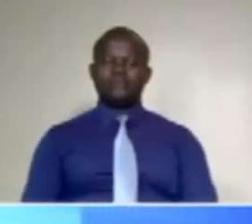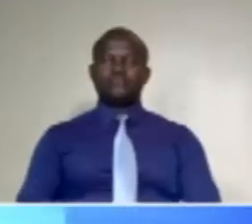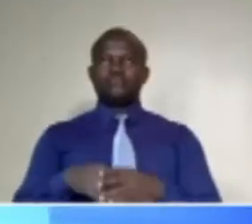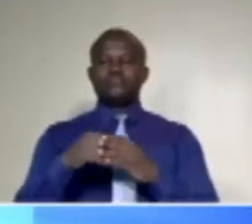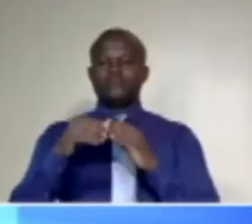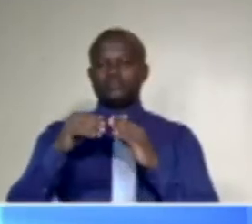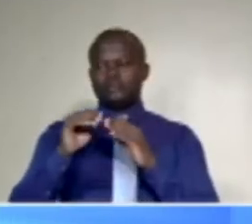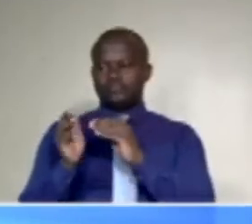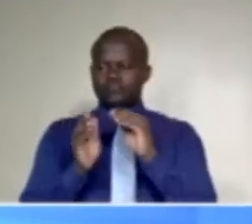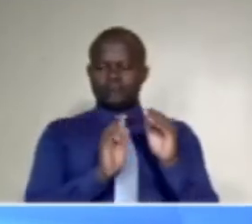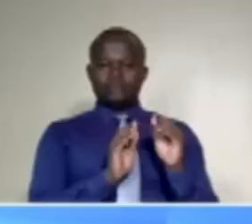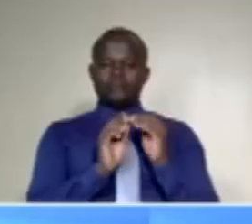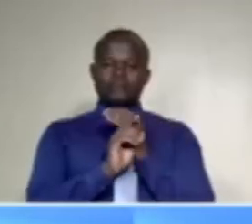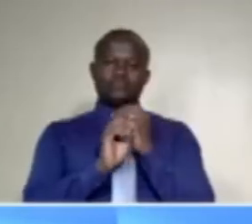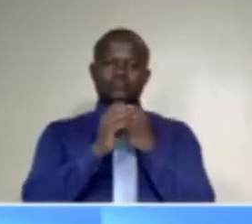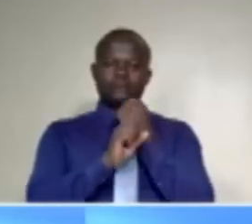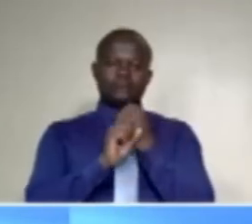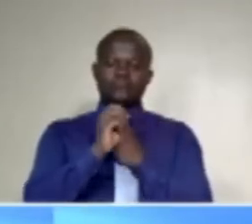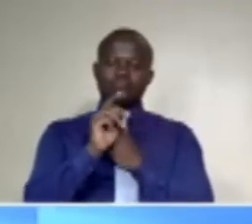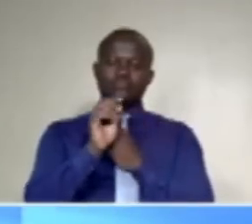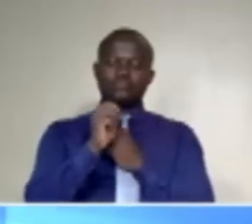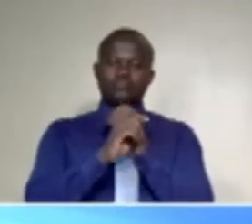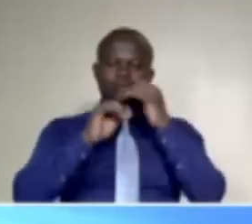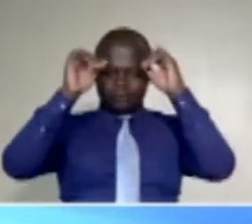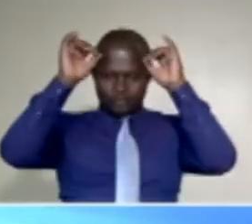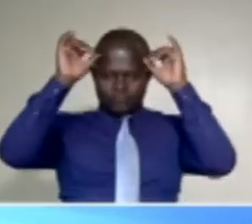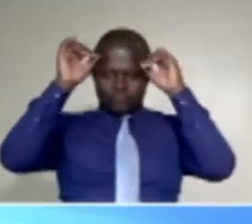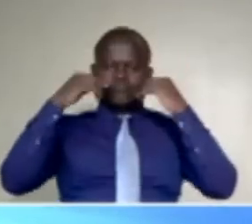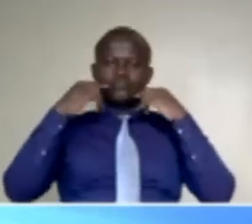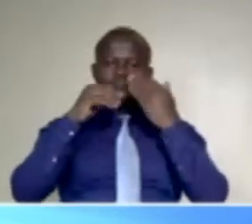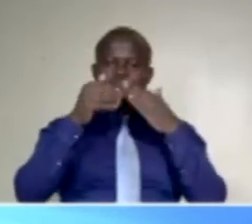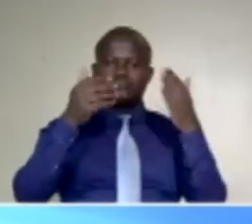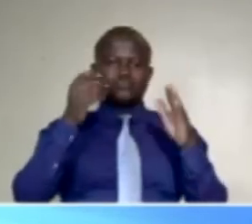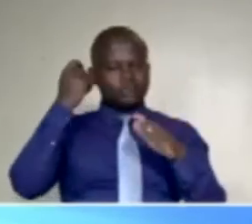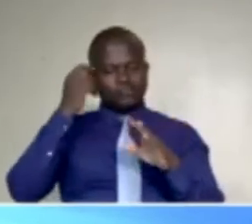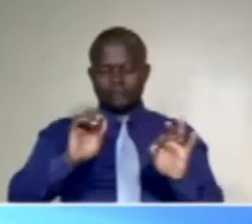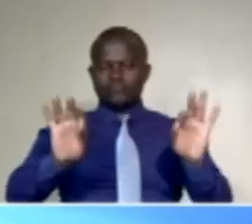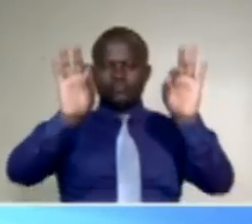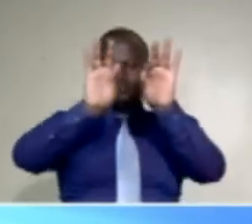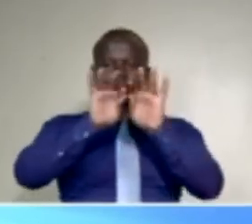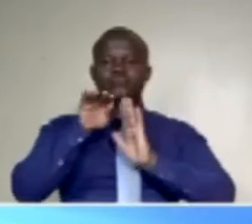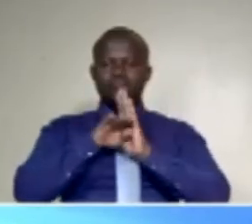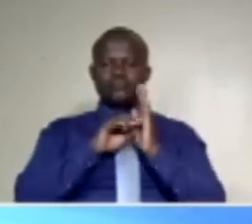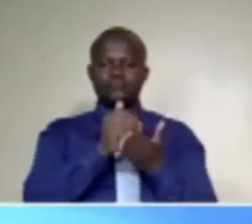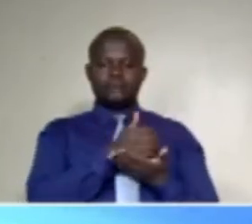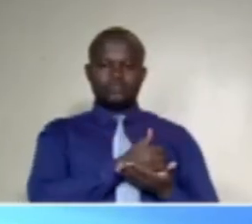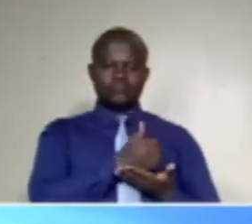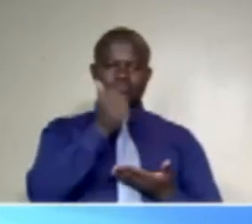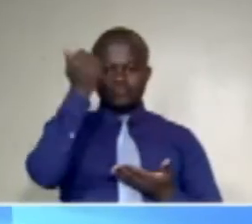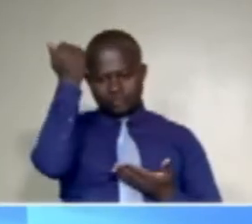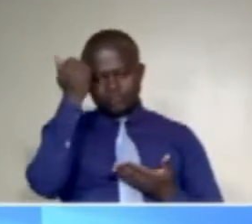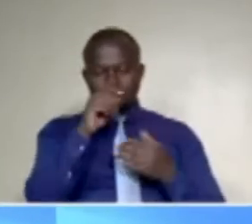Burasirazuba bw'igihugu tubwire ko abaturage bo mu murenge wo Mukama mu karere ka Nyagatare bavuga ko bamaze kumva akamaro ka gahunda y'ubwizigame